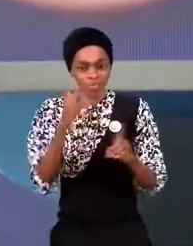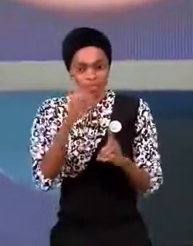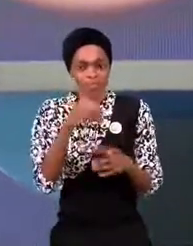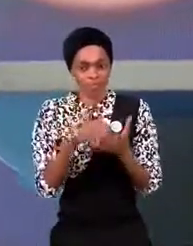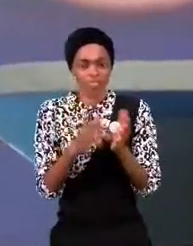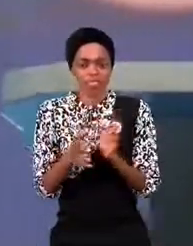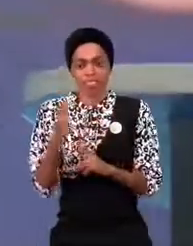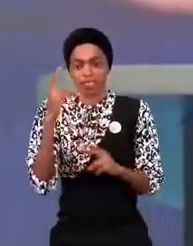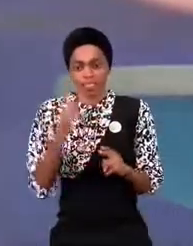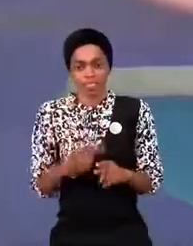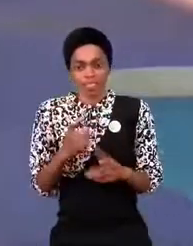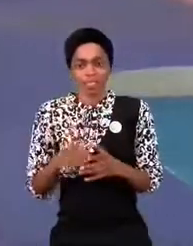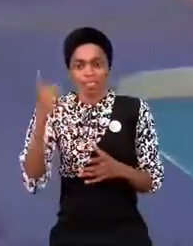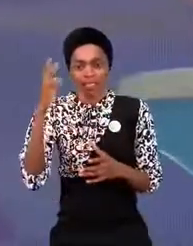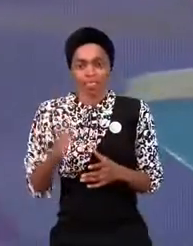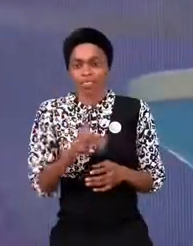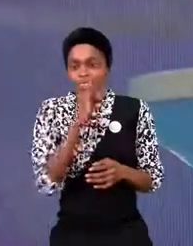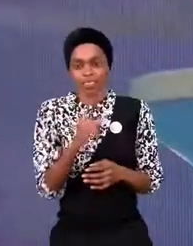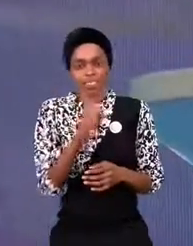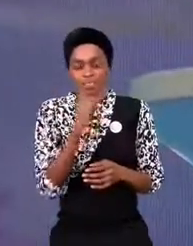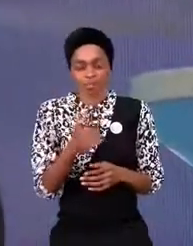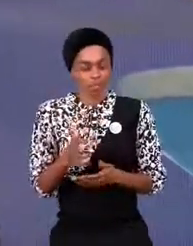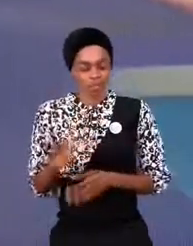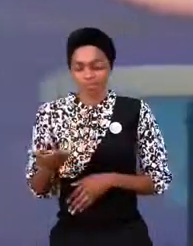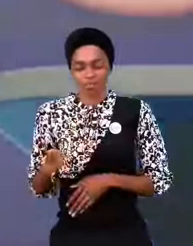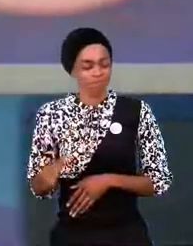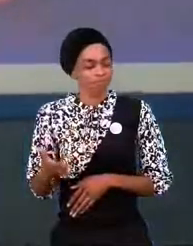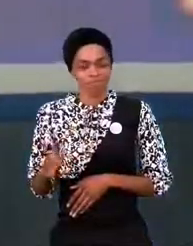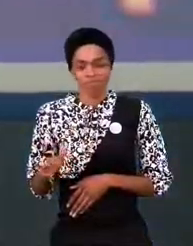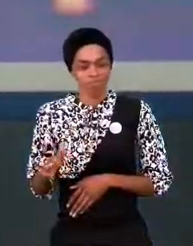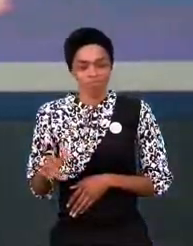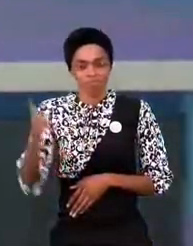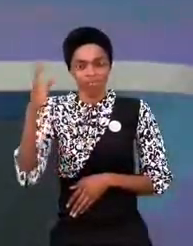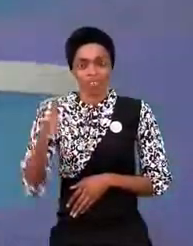Dieu n'est pas partial. Et sa force est toujours là.